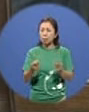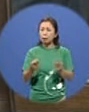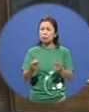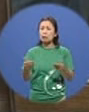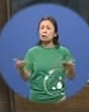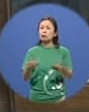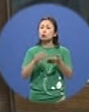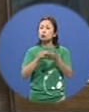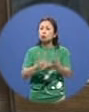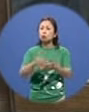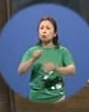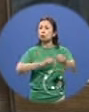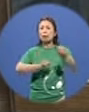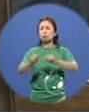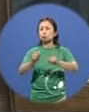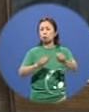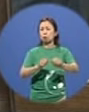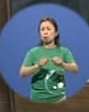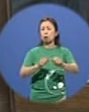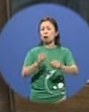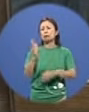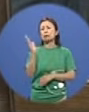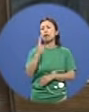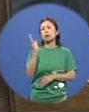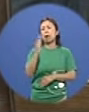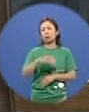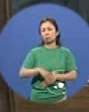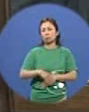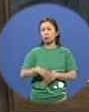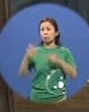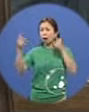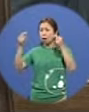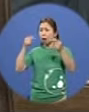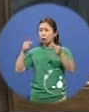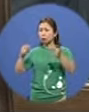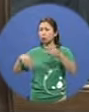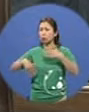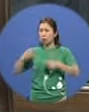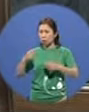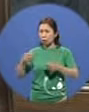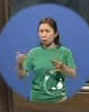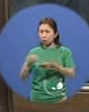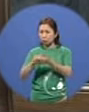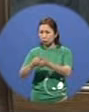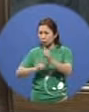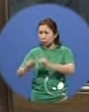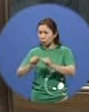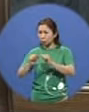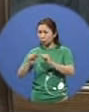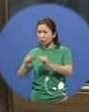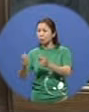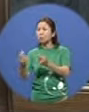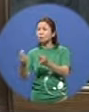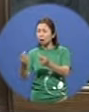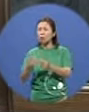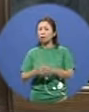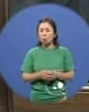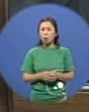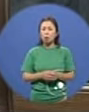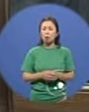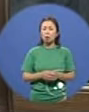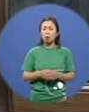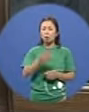にしてないですねあはいですねあの例えば高校生の中で成績のいい子とかまいまいの子かあります